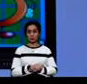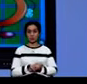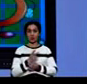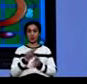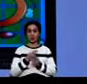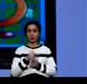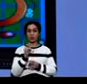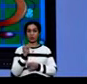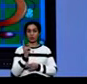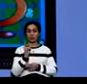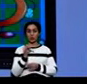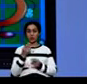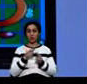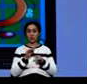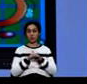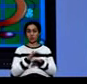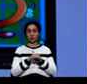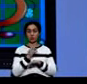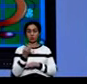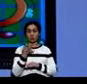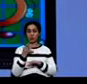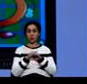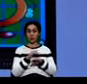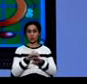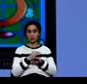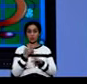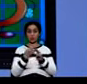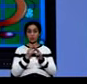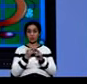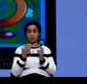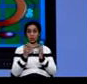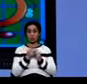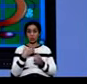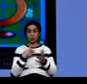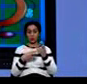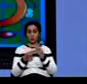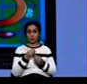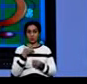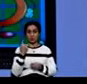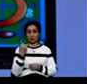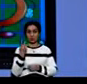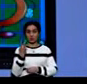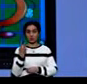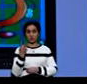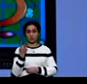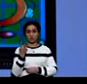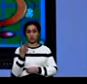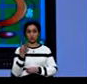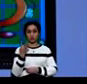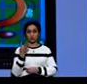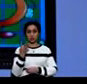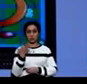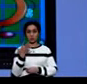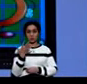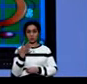Это кто? Это кошки. Сколько кошек? Считаем вместе. Один, два,